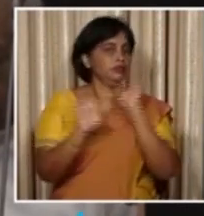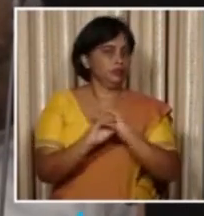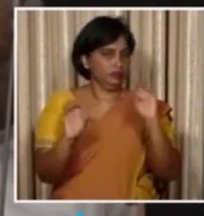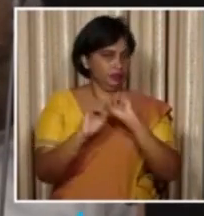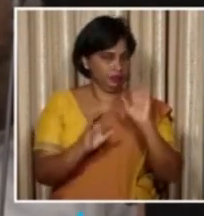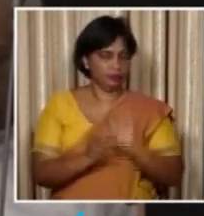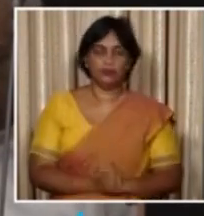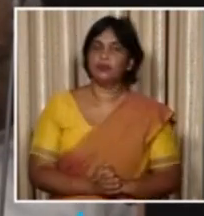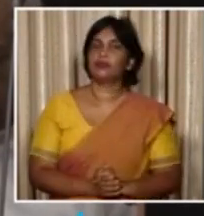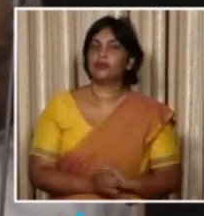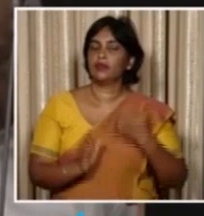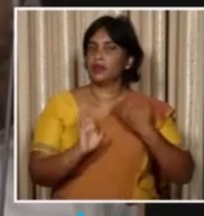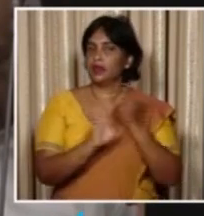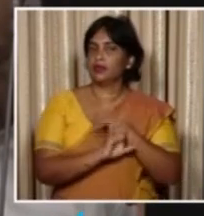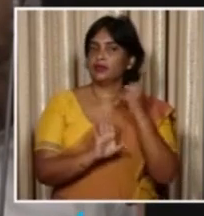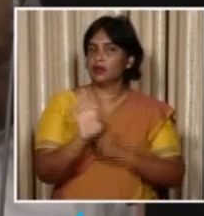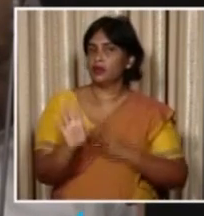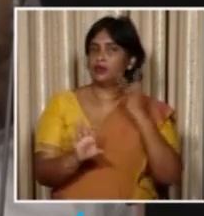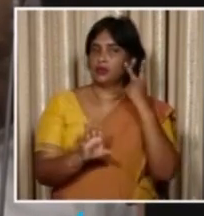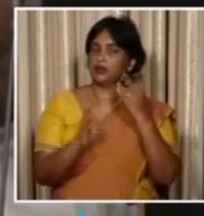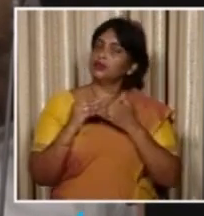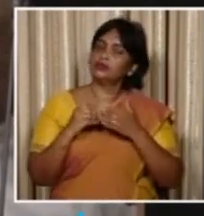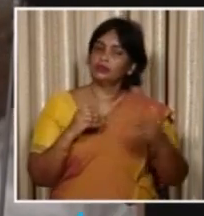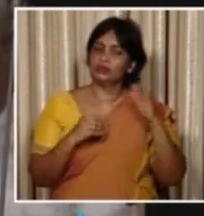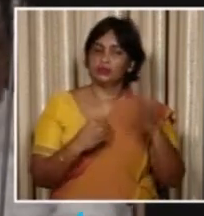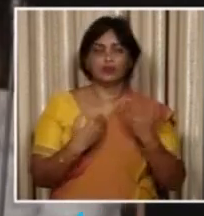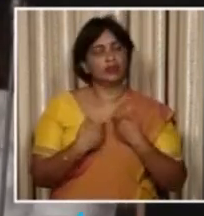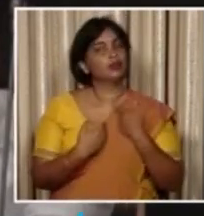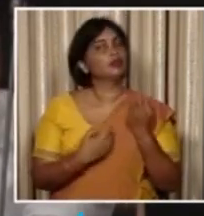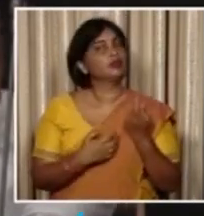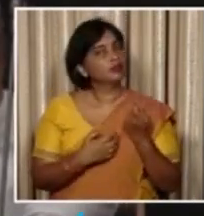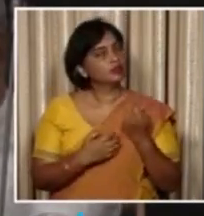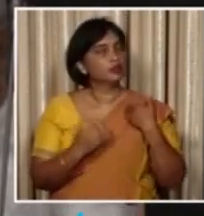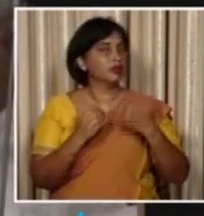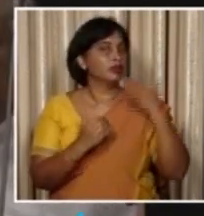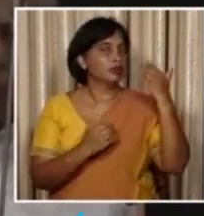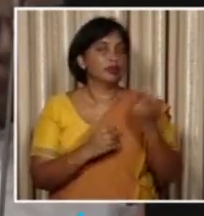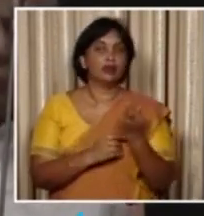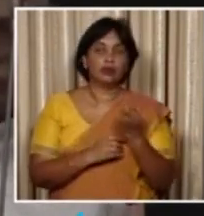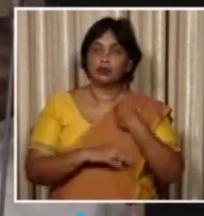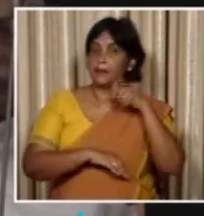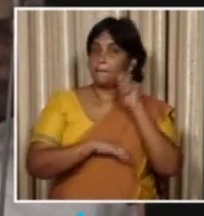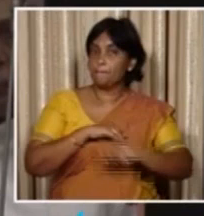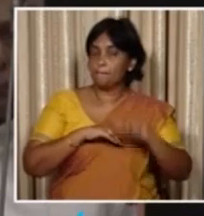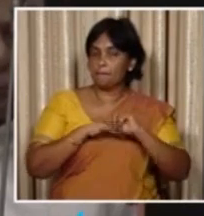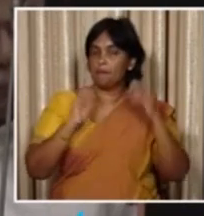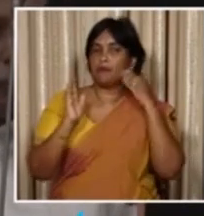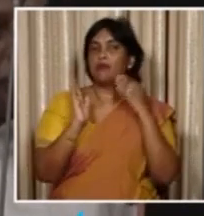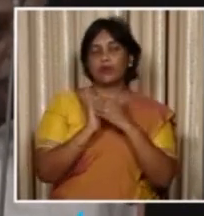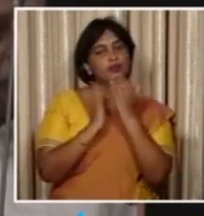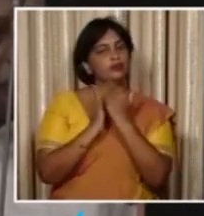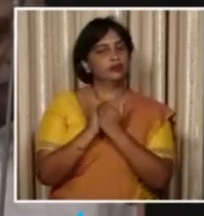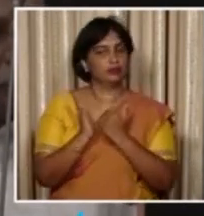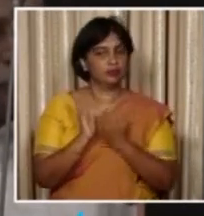ದಕ್ಕುವ ಪಸುಗಿಯ ವಸರ ದೆಕ ತಿಸ್ಸೇಮ ಮಮ್ಮ ಆರ್ಥಿಕ ಸ ಅನಾಗತ ಆರ್ಥಿಕ ಸಲಸುಂ ಗನ ಕರುಣು